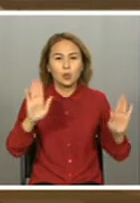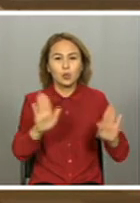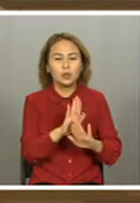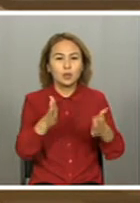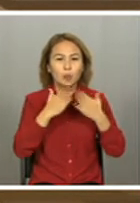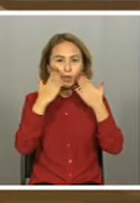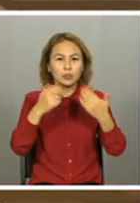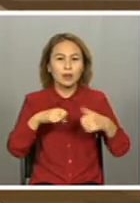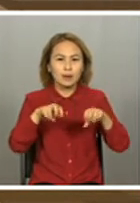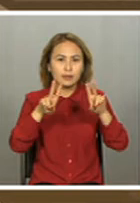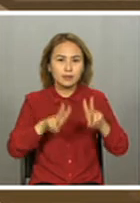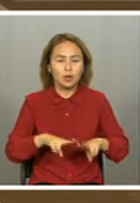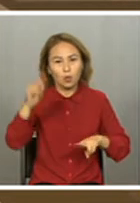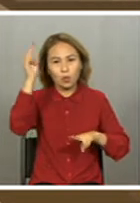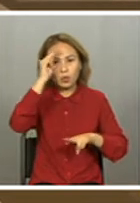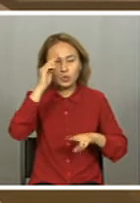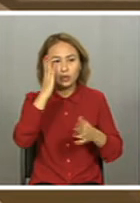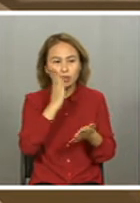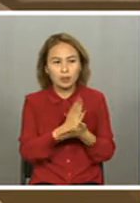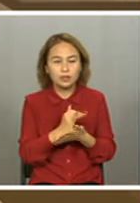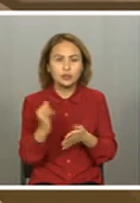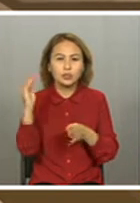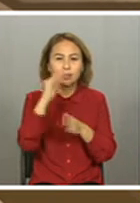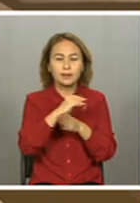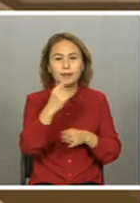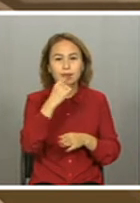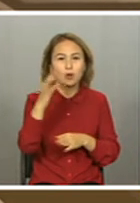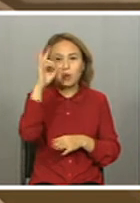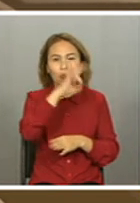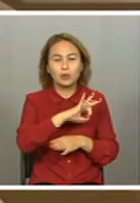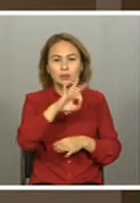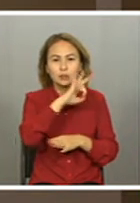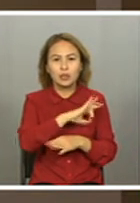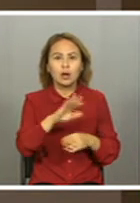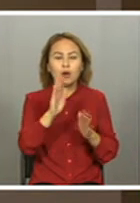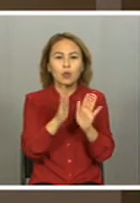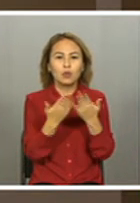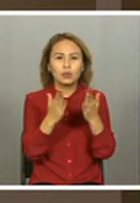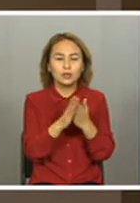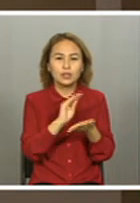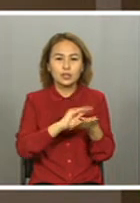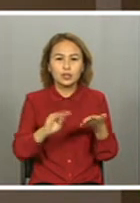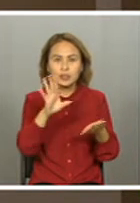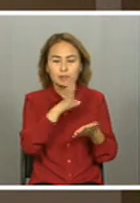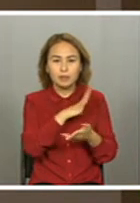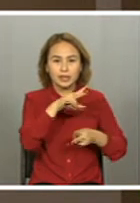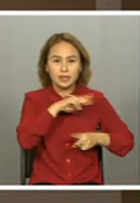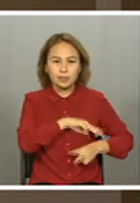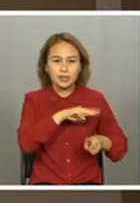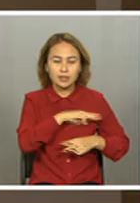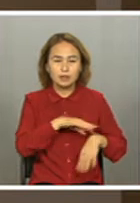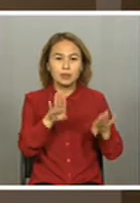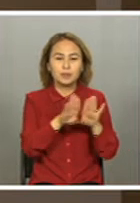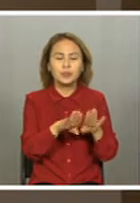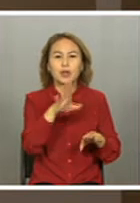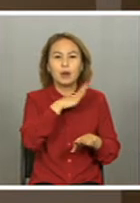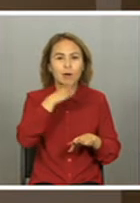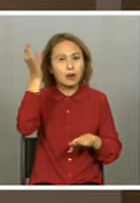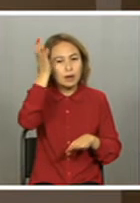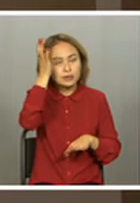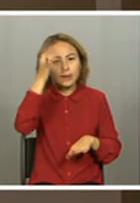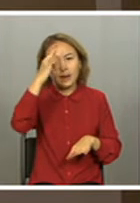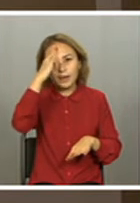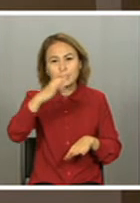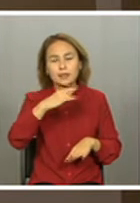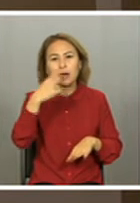арнайы оқу құралы және тіл құралатты оқулықтар жазды. Бұл еңбектерде ғалым Ахмет Байтұрсынұлы қазақ әліпбиін